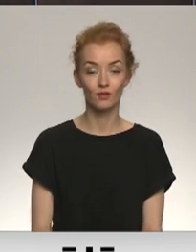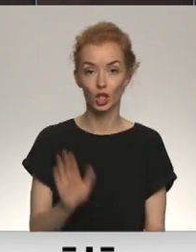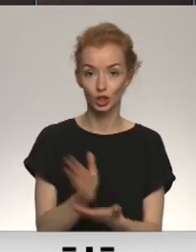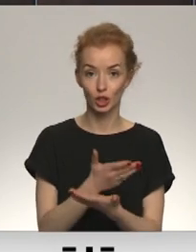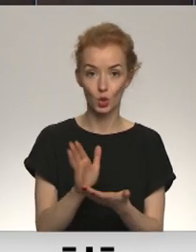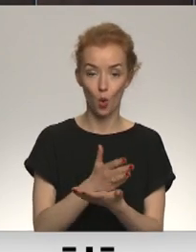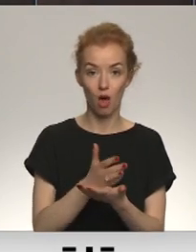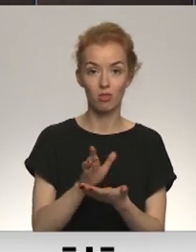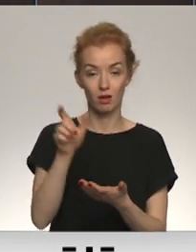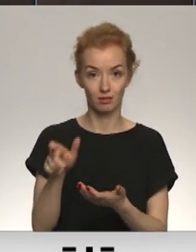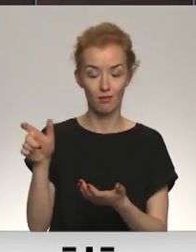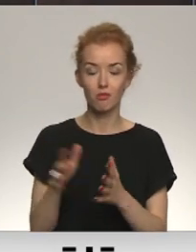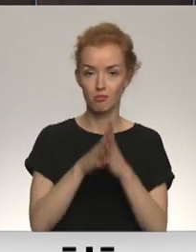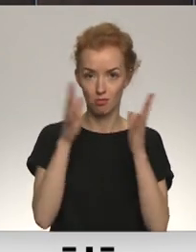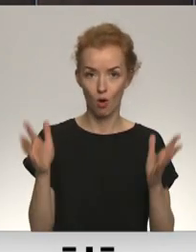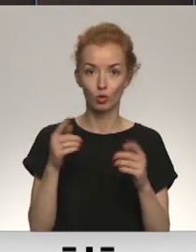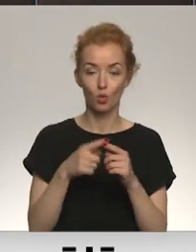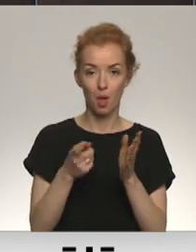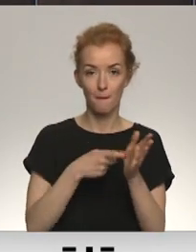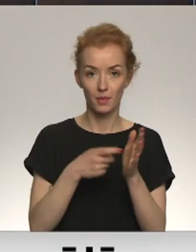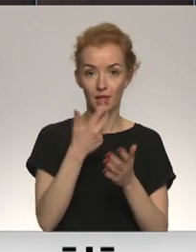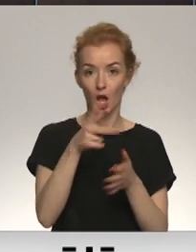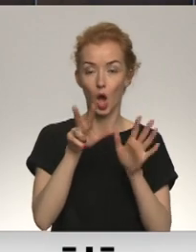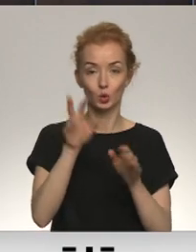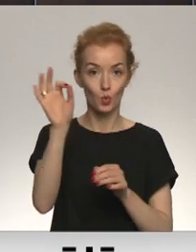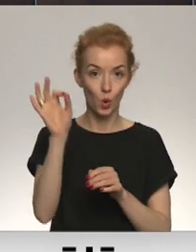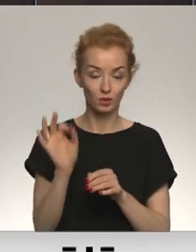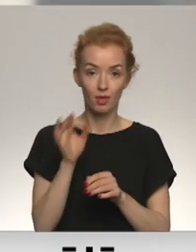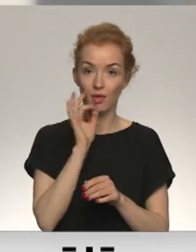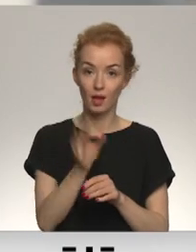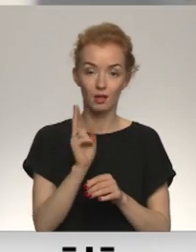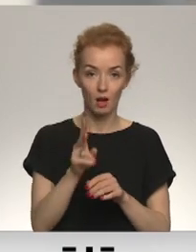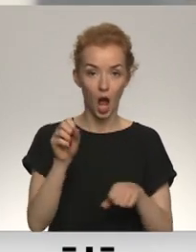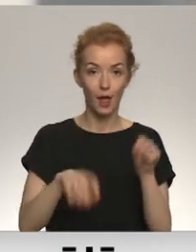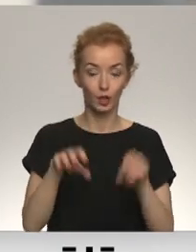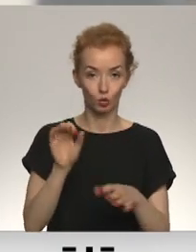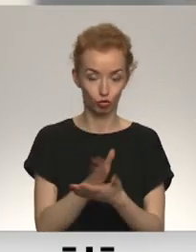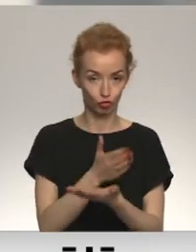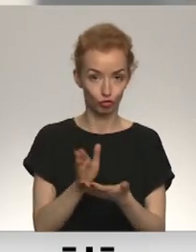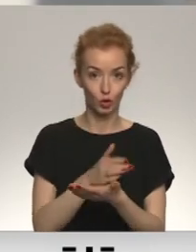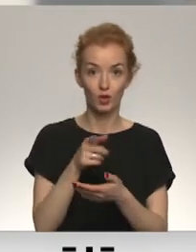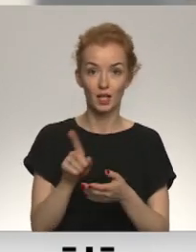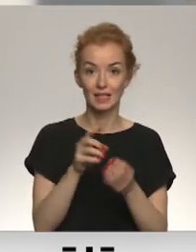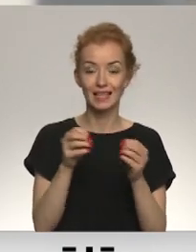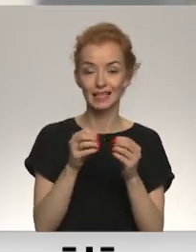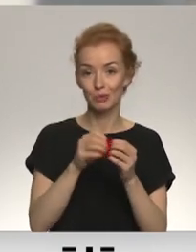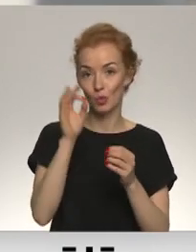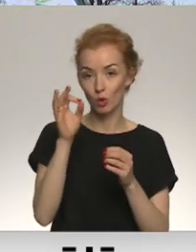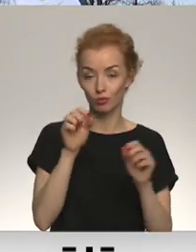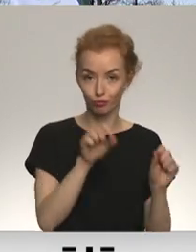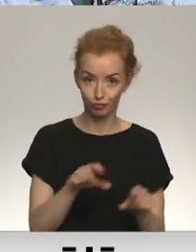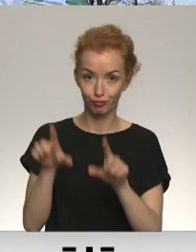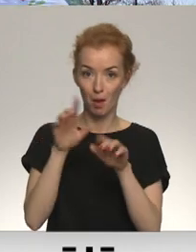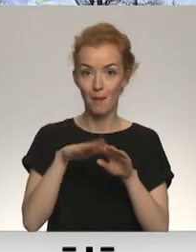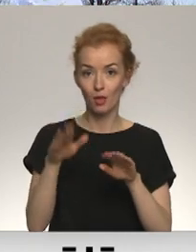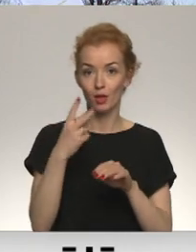Šķirotāju skaits ir pieaudzis. Aptaujās 38% iedzīvotāji norādījuši, ka atkritumus šķiro. Tas ir 10% kāpums